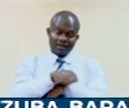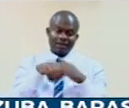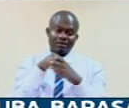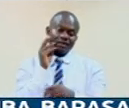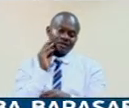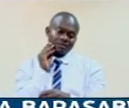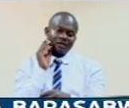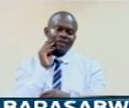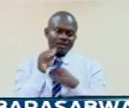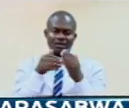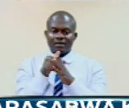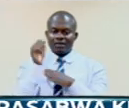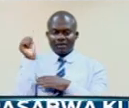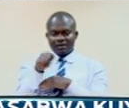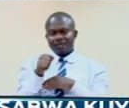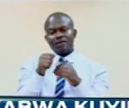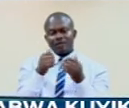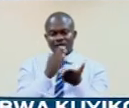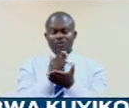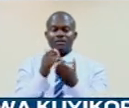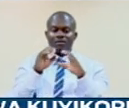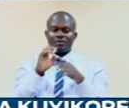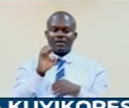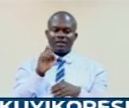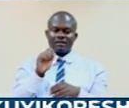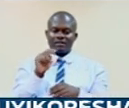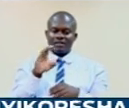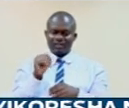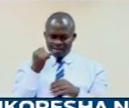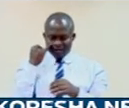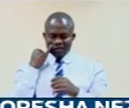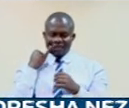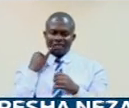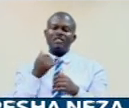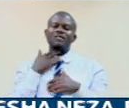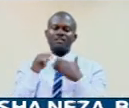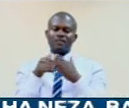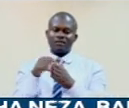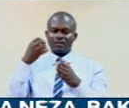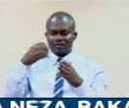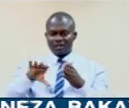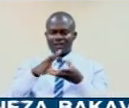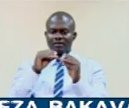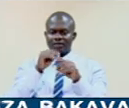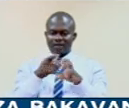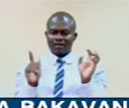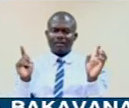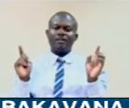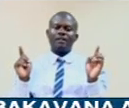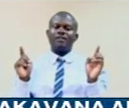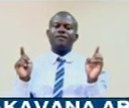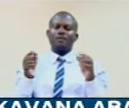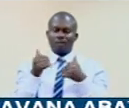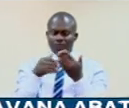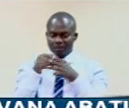experience, harimo experience barushije uve turebye ikipe ya Tensei ya Jiri determine cyane ishaka ko tutakaza amanota, ariko